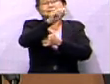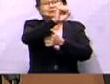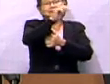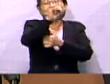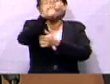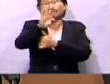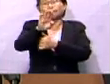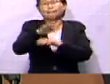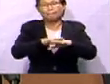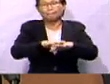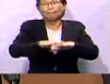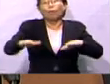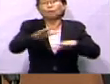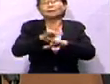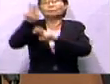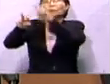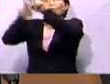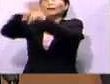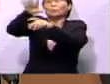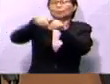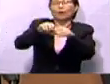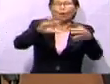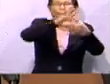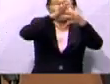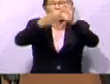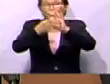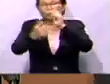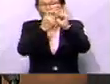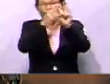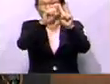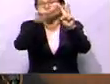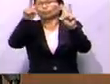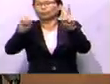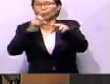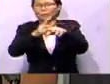Kedua-dua sukan itu tersenarai dalam Tebasya Olimpik 2020 di Tokyo.